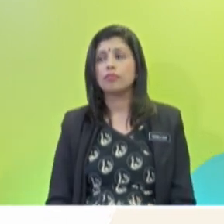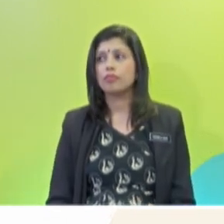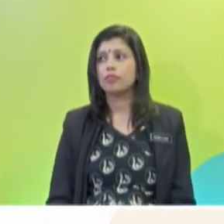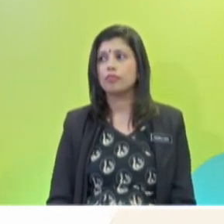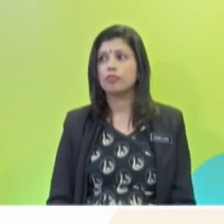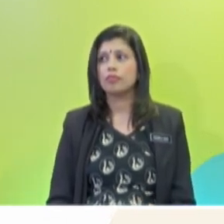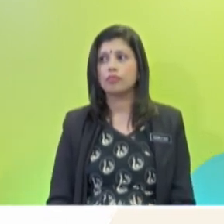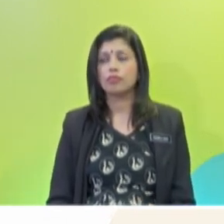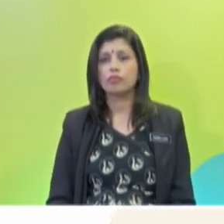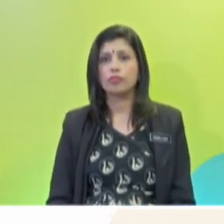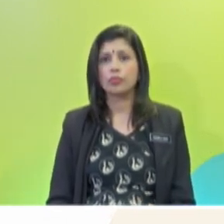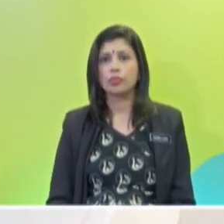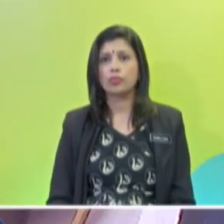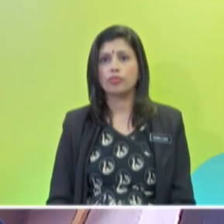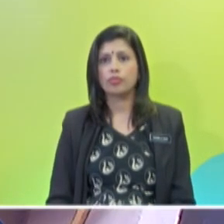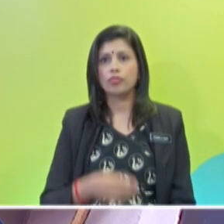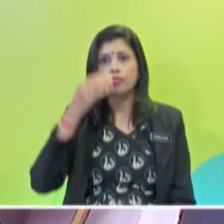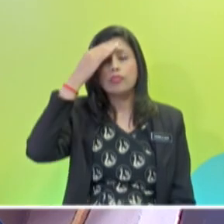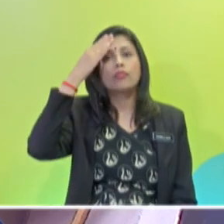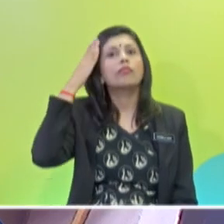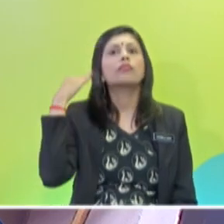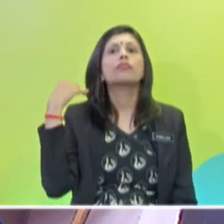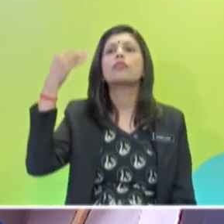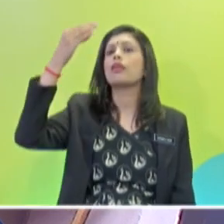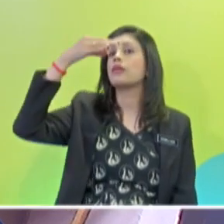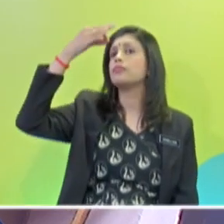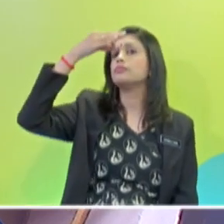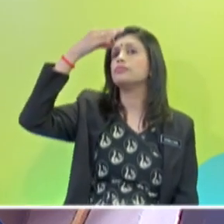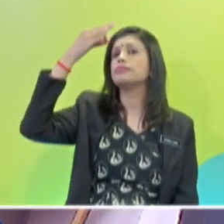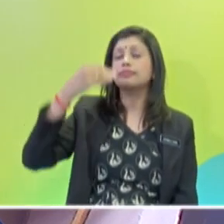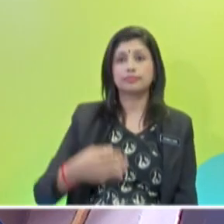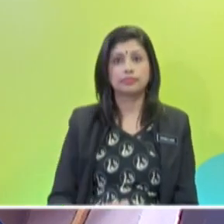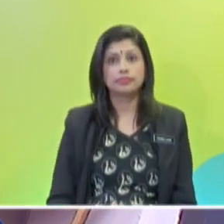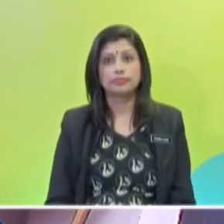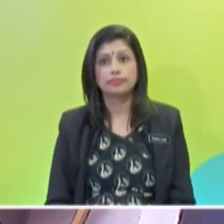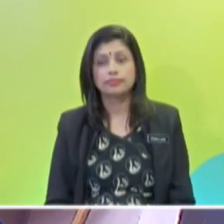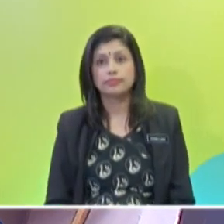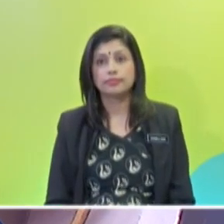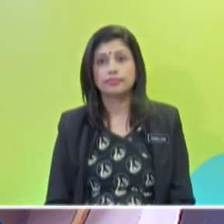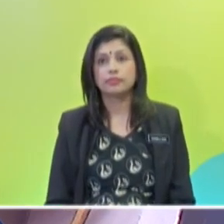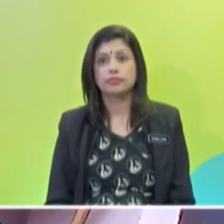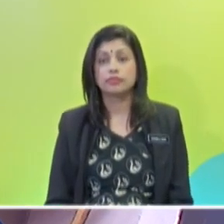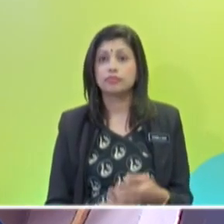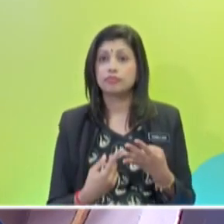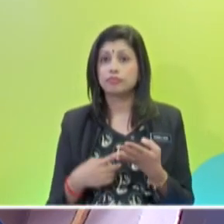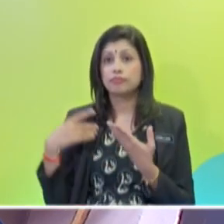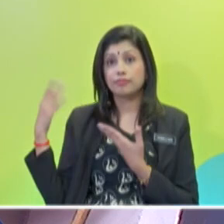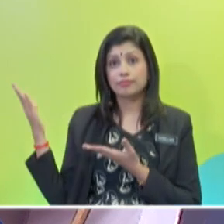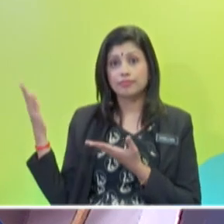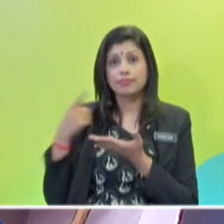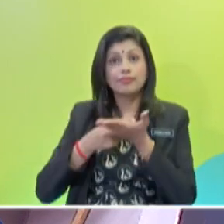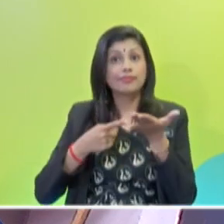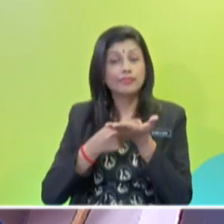ada banyak kecil-kecil buahnya. Itu namanya buah anggur. Anggur yang keempat. Ya. Ini buah